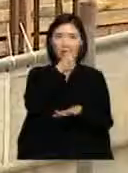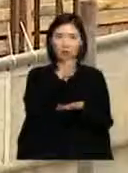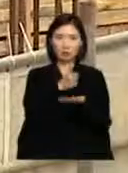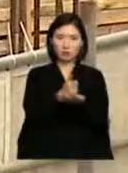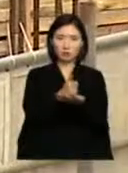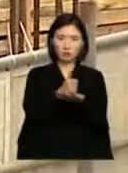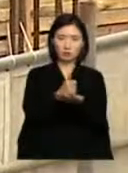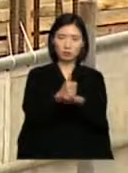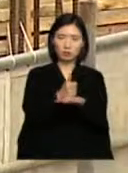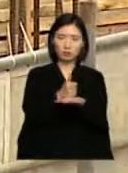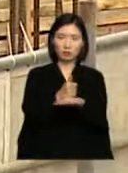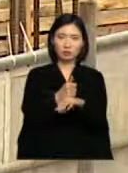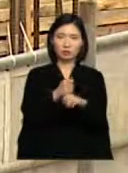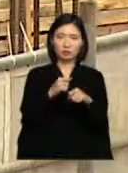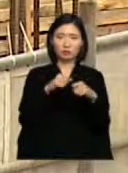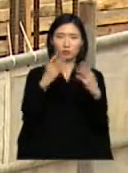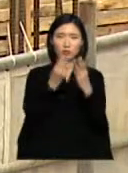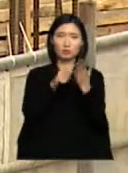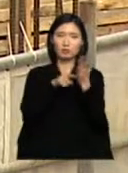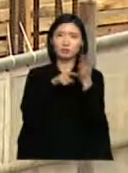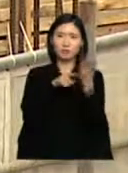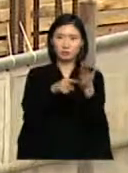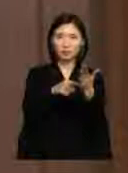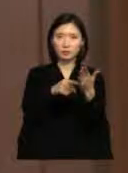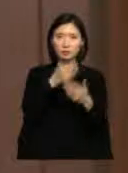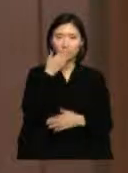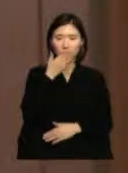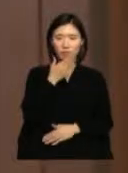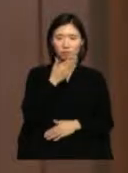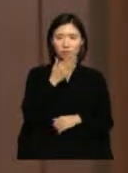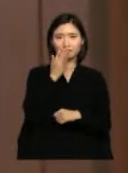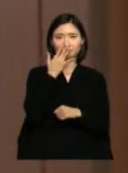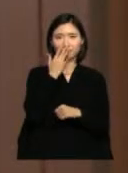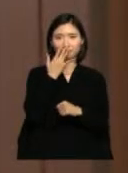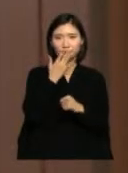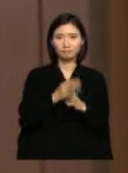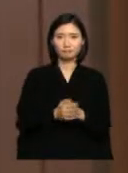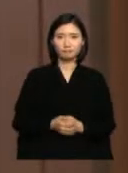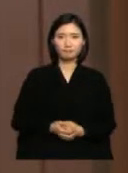의결될 수 있을지는 불투명한 상태입니다. 딜라이브 서울경기 케이블TV 진기훈입니다.